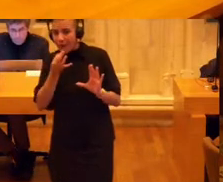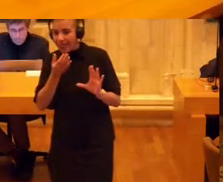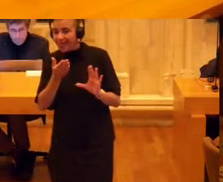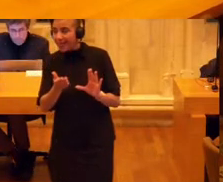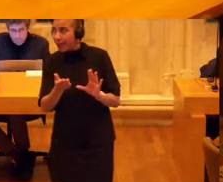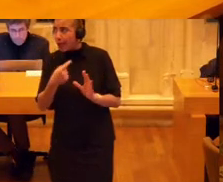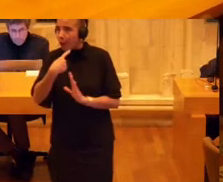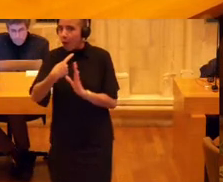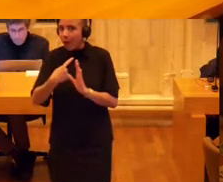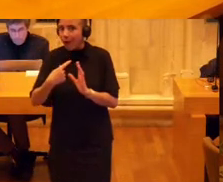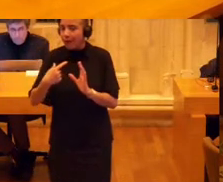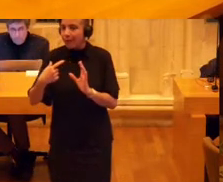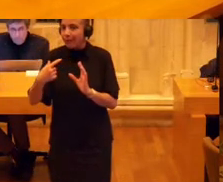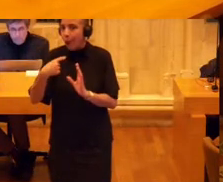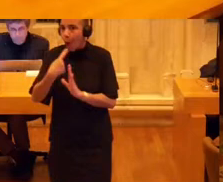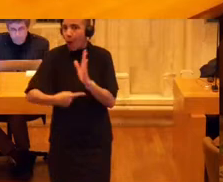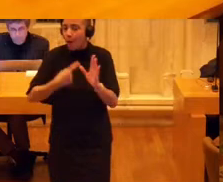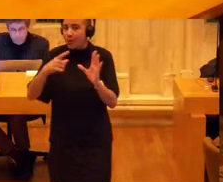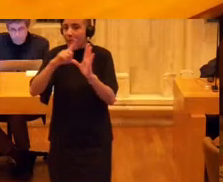Oui, ben vas-y.